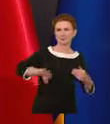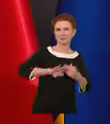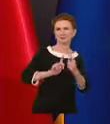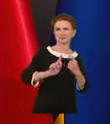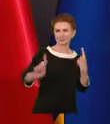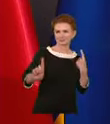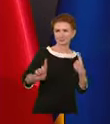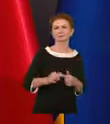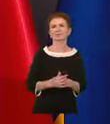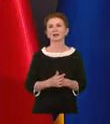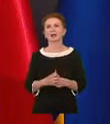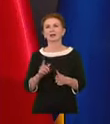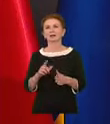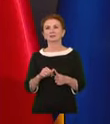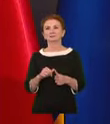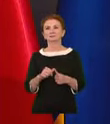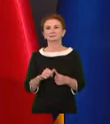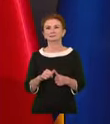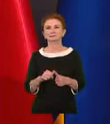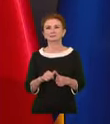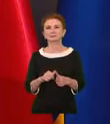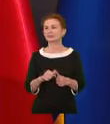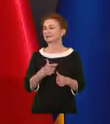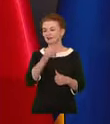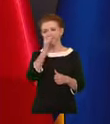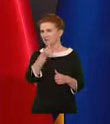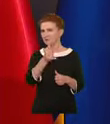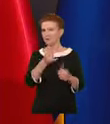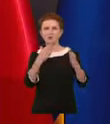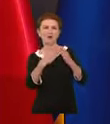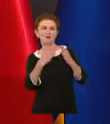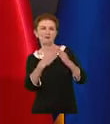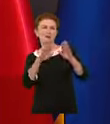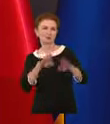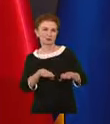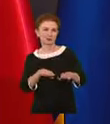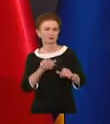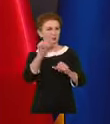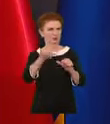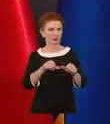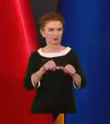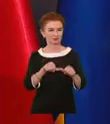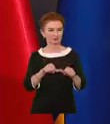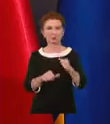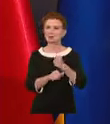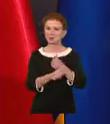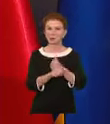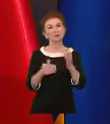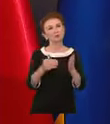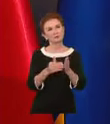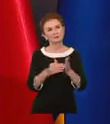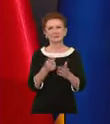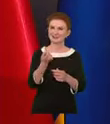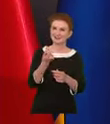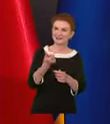maksymalnie izolować się nie da w naszych domach przez rok. Dlatego potrzebujemy tego wyjścia. I używajcie ich,